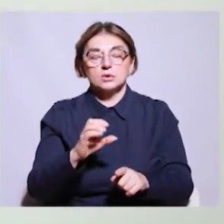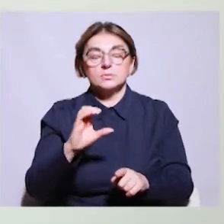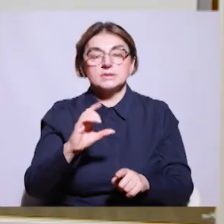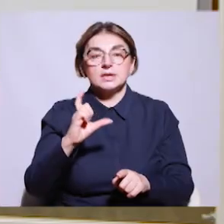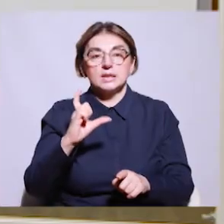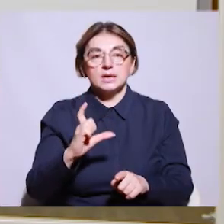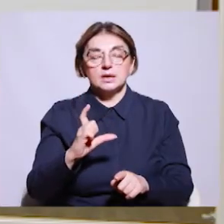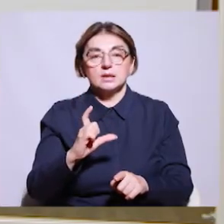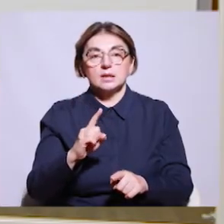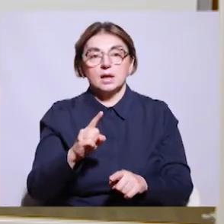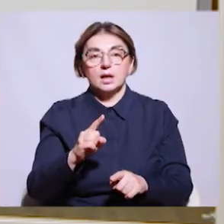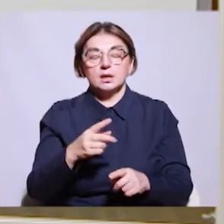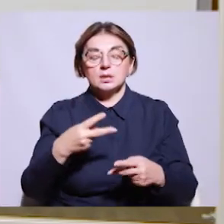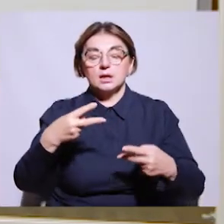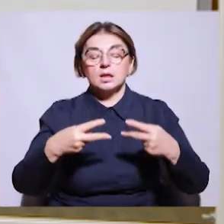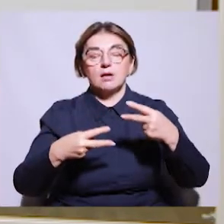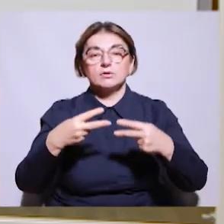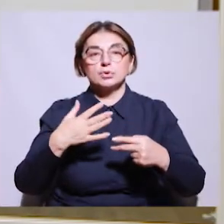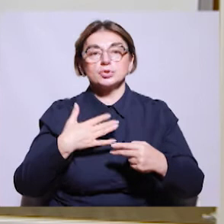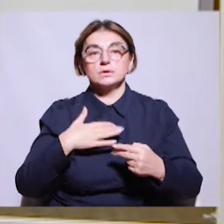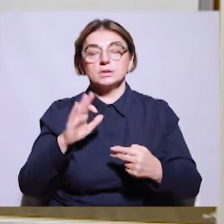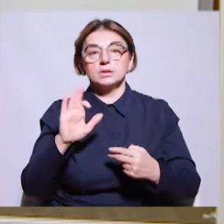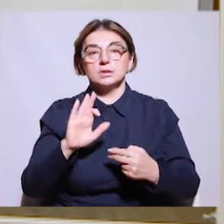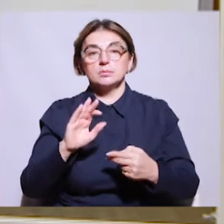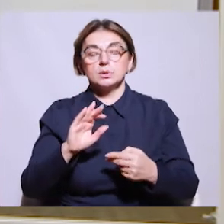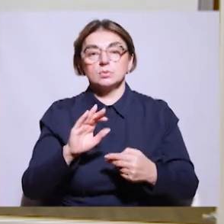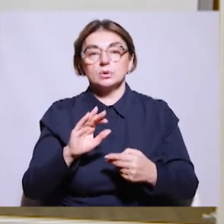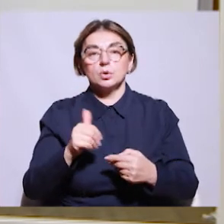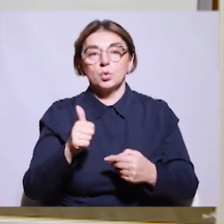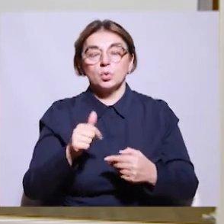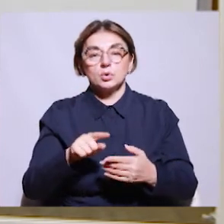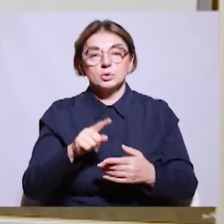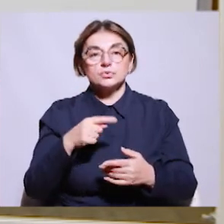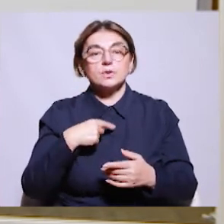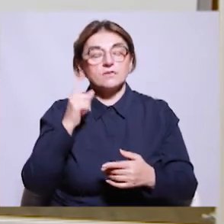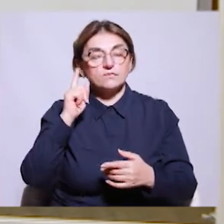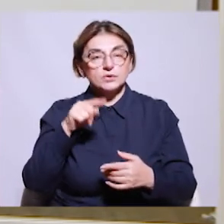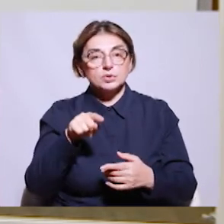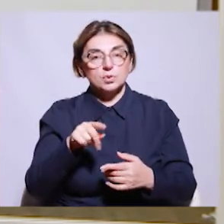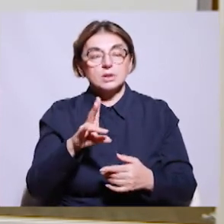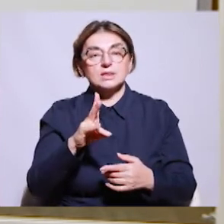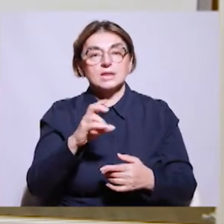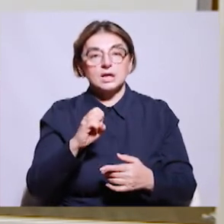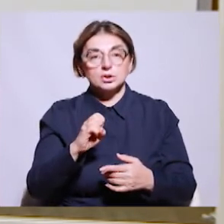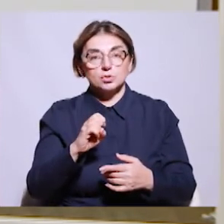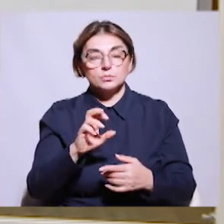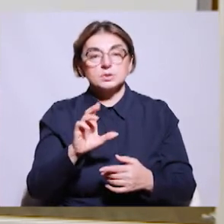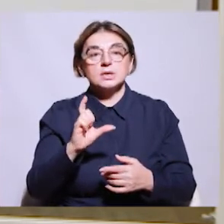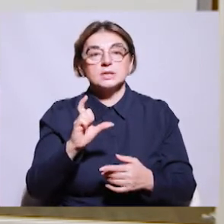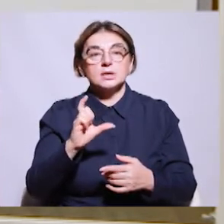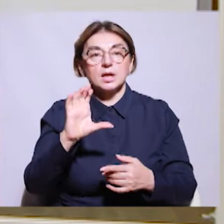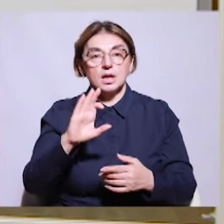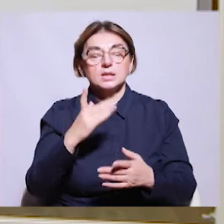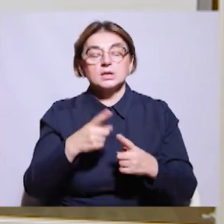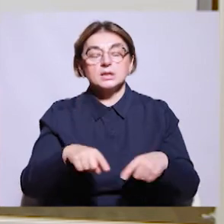ქლორიდი. გავასწოროთ ჩვენი ქიმიური ტოლობა და ჩვენ ვიცით, რომ ნატრიუმის ქლორიდი იგივე